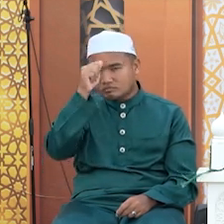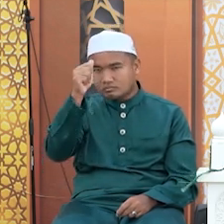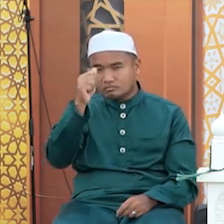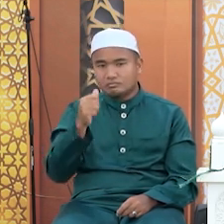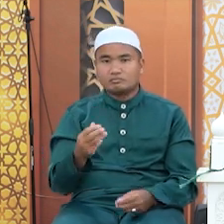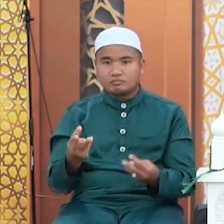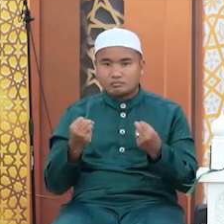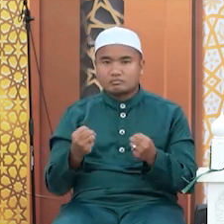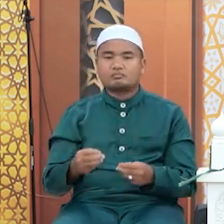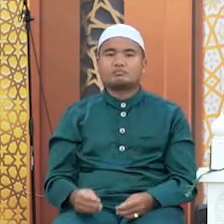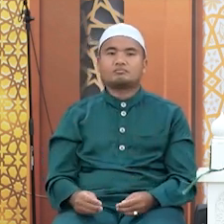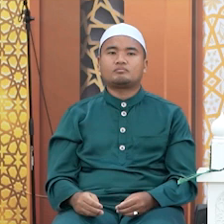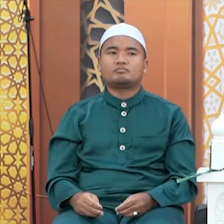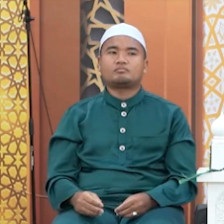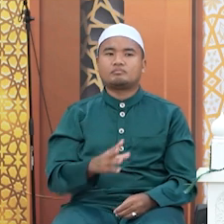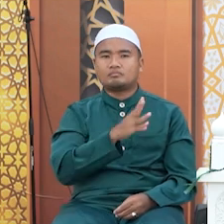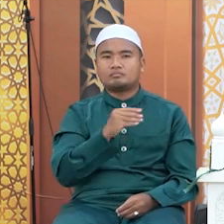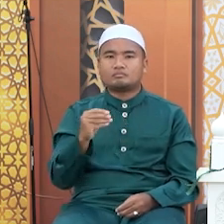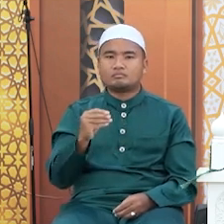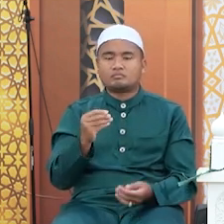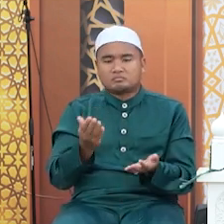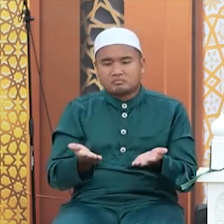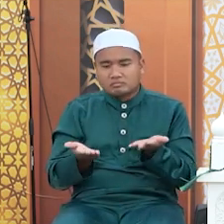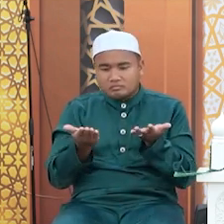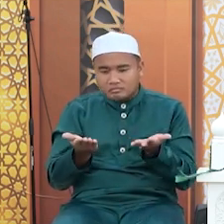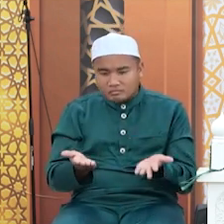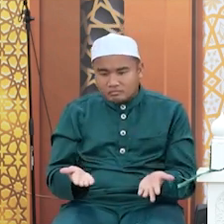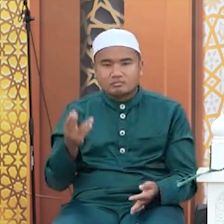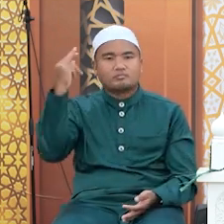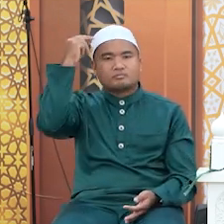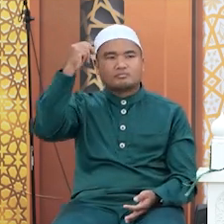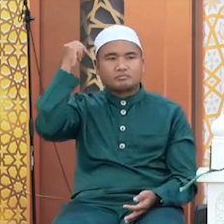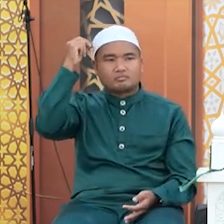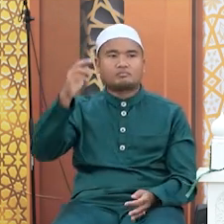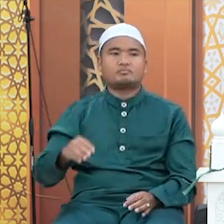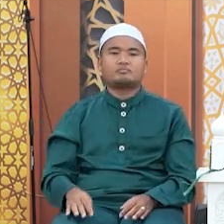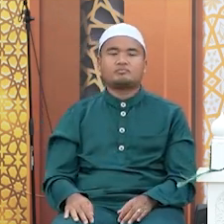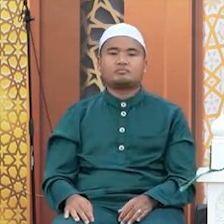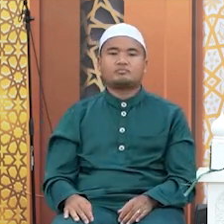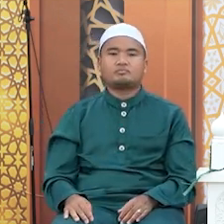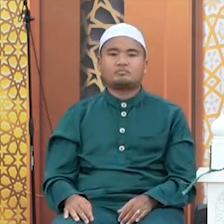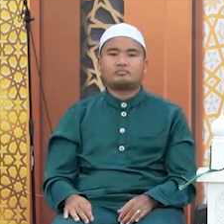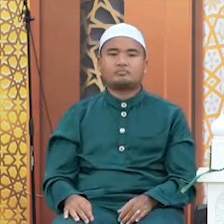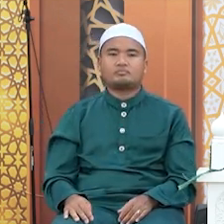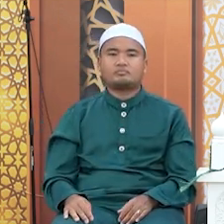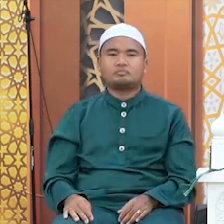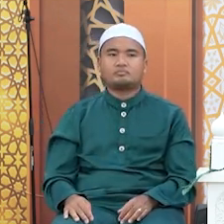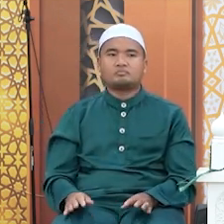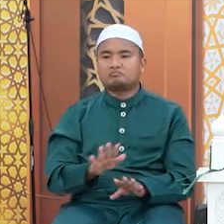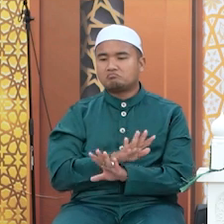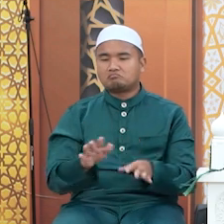keringanan, tak berat. Setakat ni tak ada orang laksanakan rukun Islam yang 5 mati. Tak